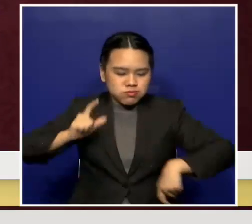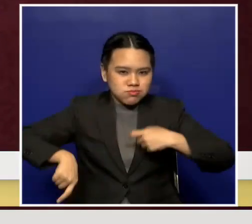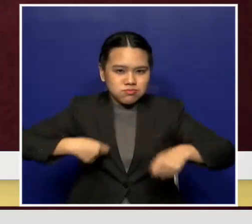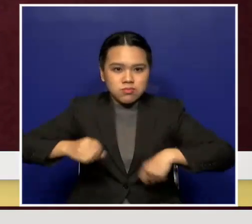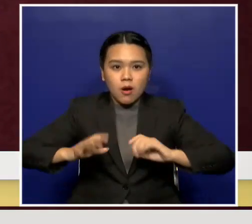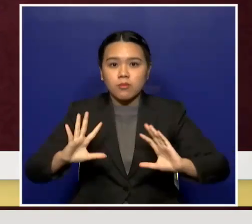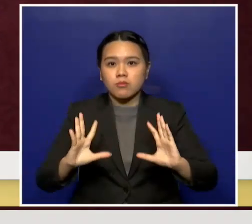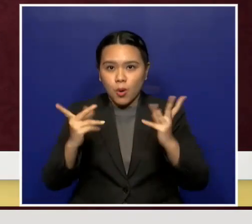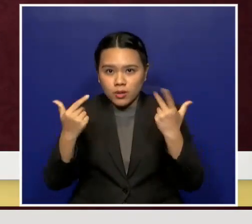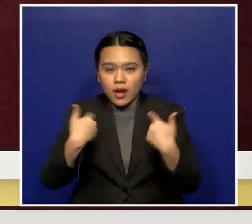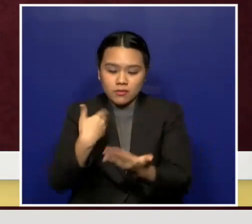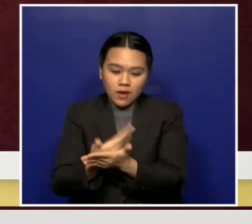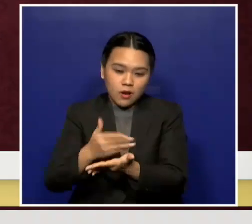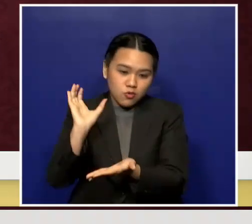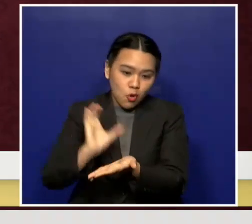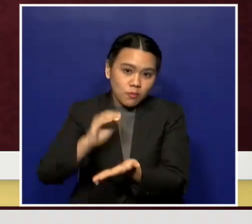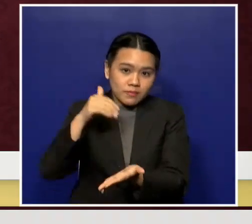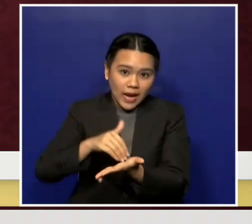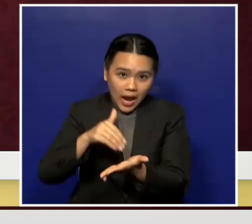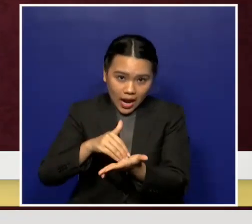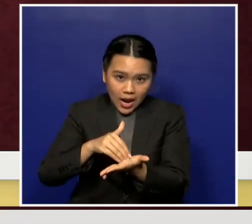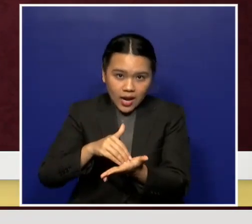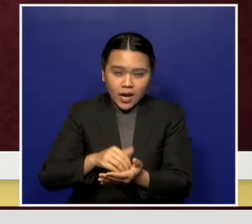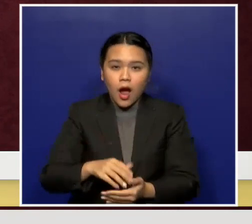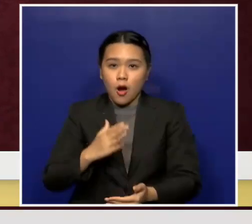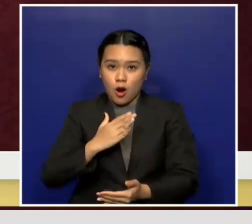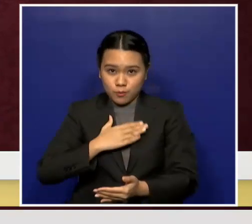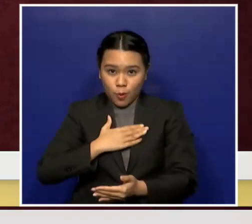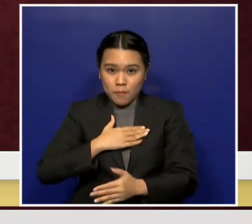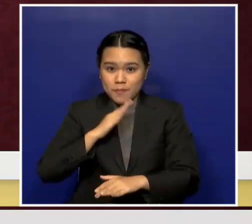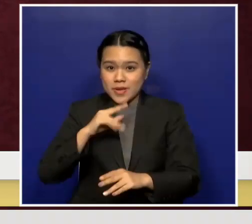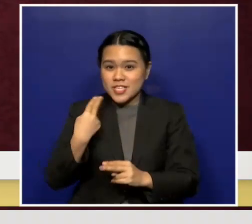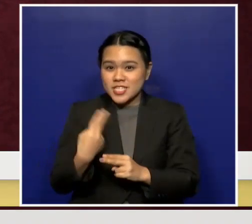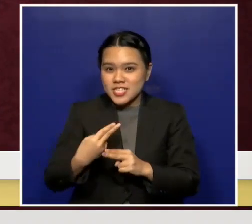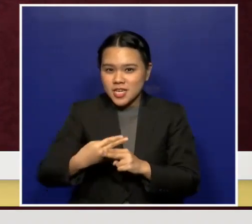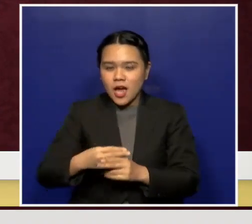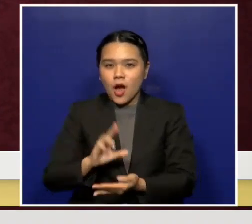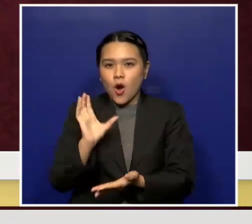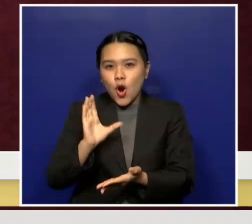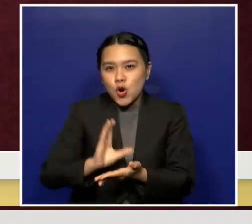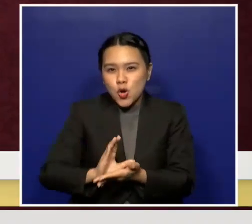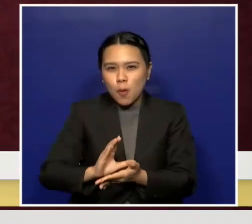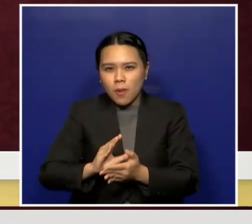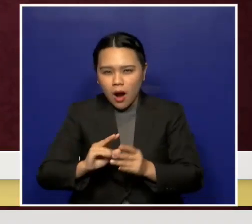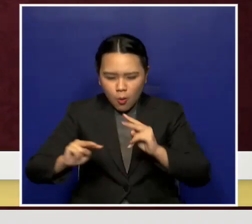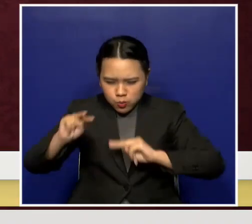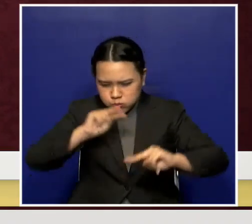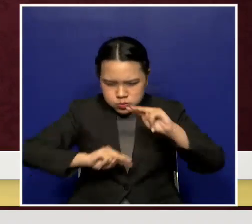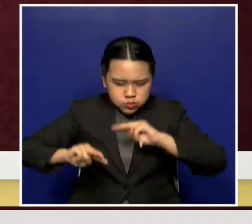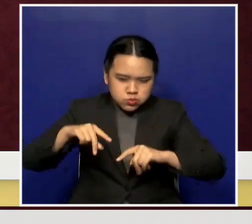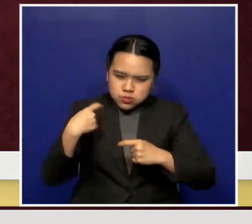างผมเรียกว่างบลึกลับซับซ้อนมันลึกลับมากเลยนะครับงบตัวนี้ตรวจสอบไม่ได้จ่ายอะไ